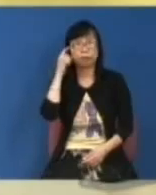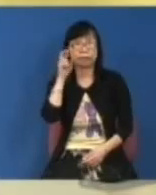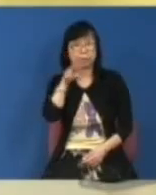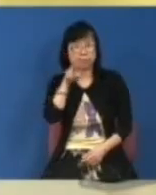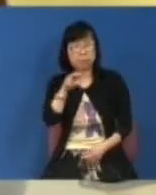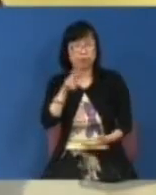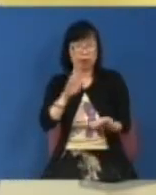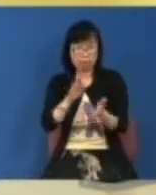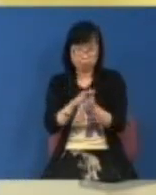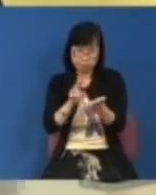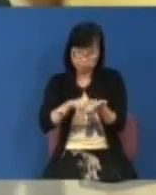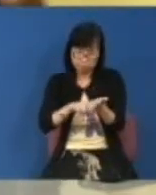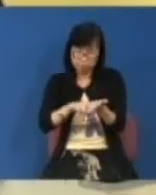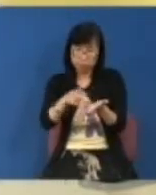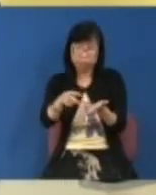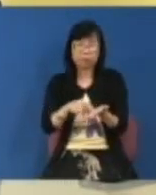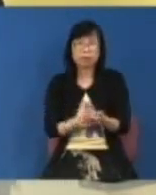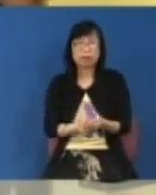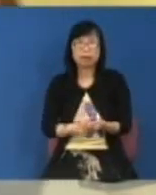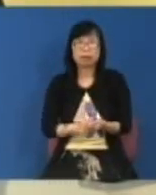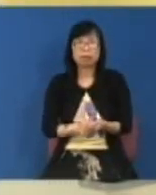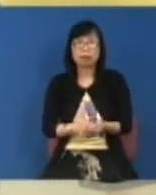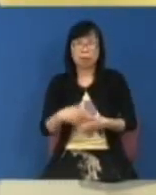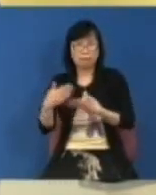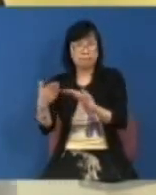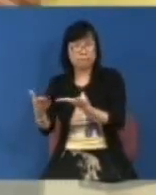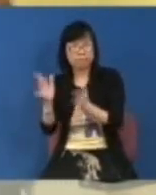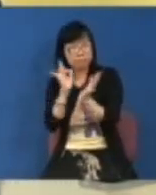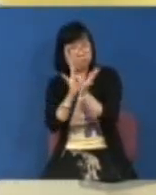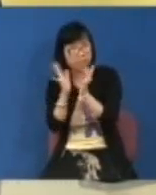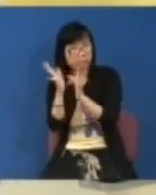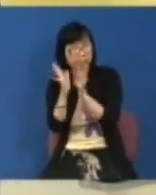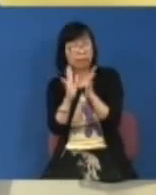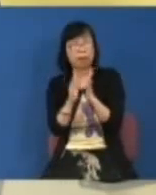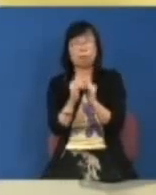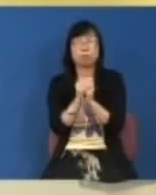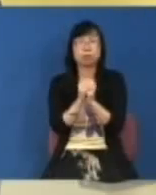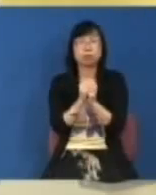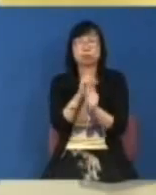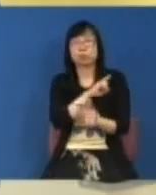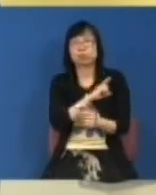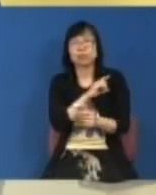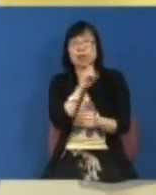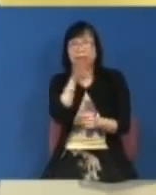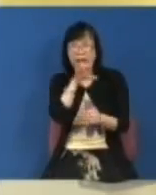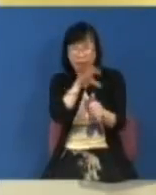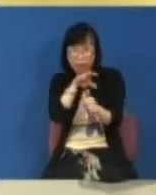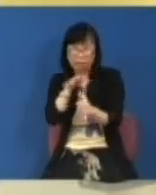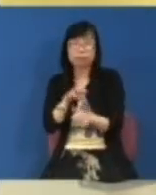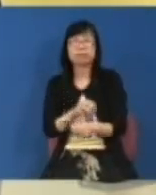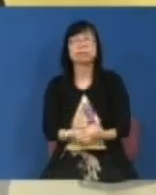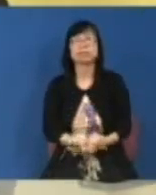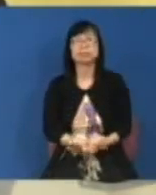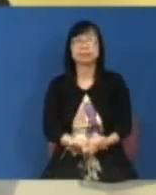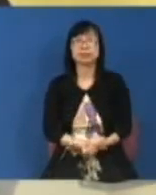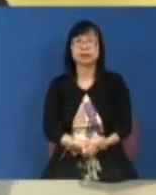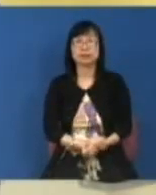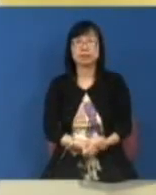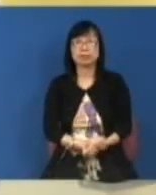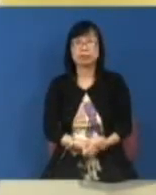馬丁路德金都是被人指責的，你搞那麼多事做什麼？他被教會的人指責嘛，你搞到你公民不服權就搞成這樣，他就指責嘛，他就是